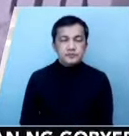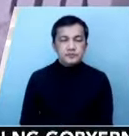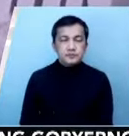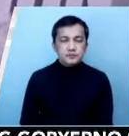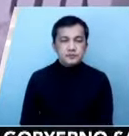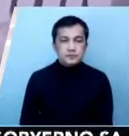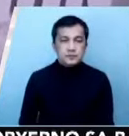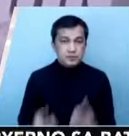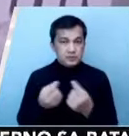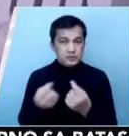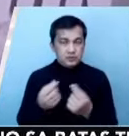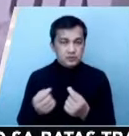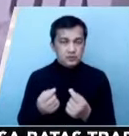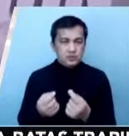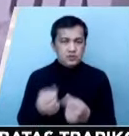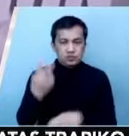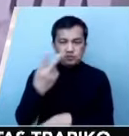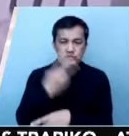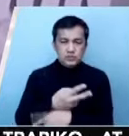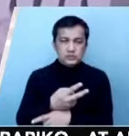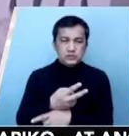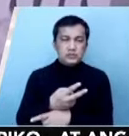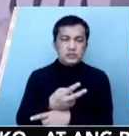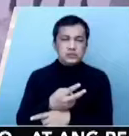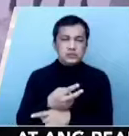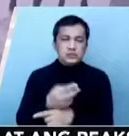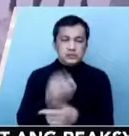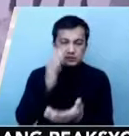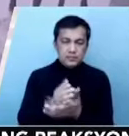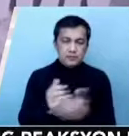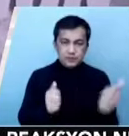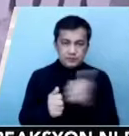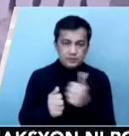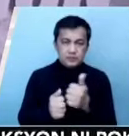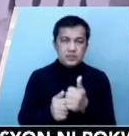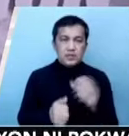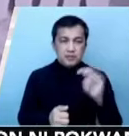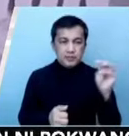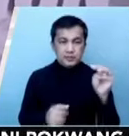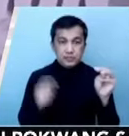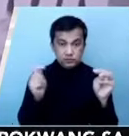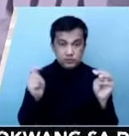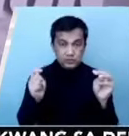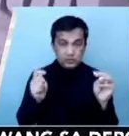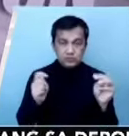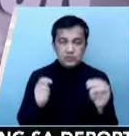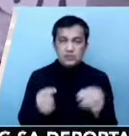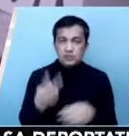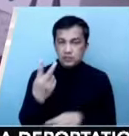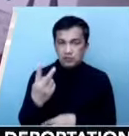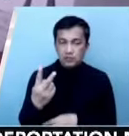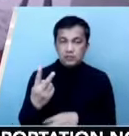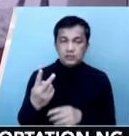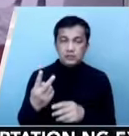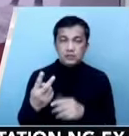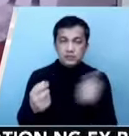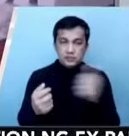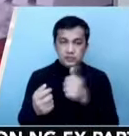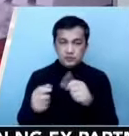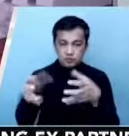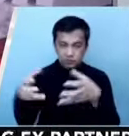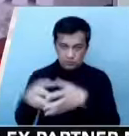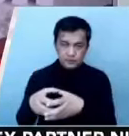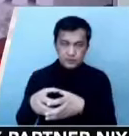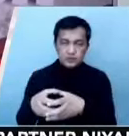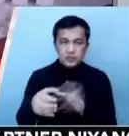Magsasagawa ng 2 araw na tigil pasada, Lunes at Martes, ang 2 transport group. Kaugnay po yan ang nalalapit